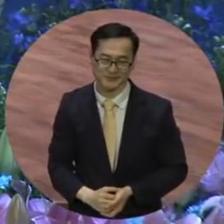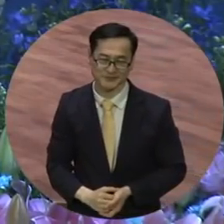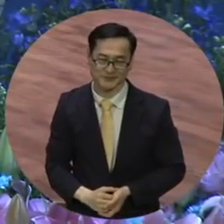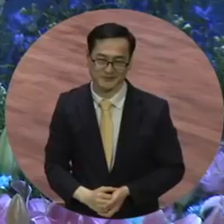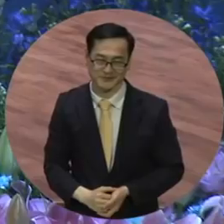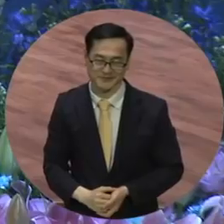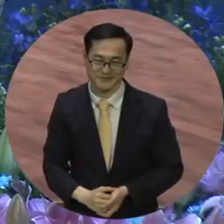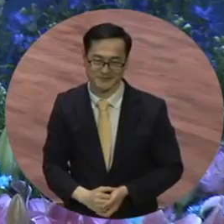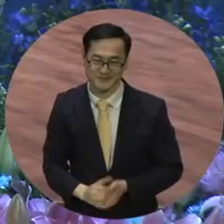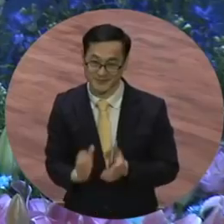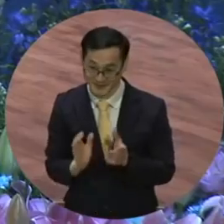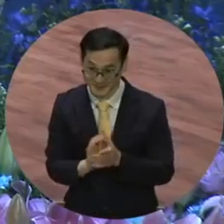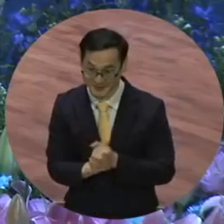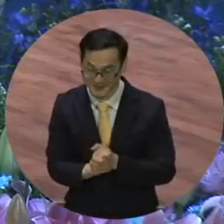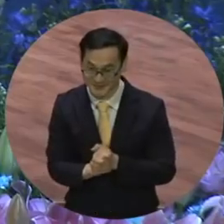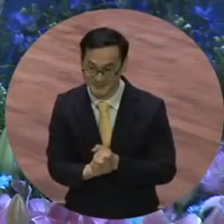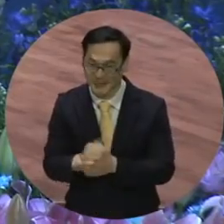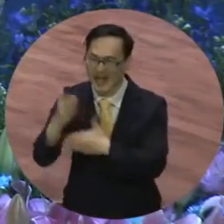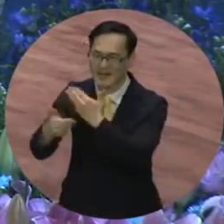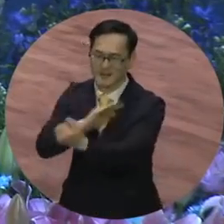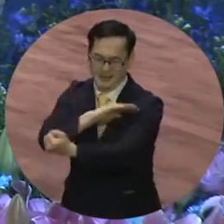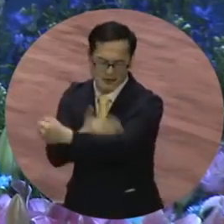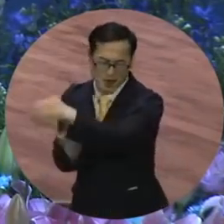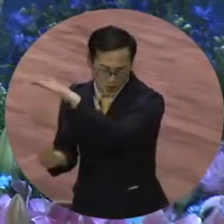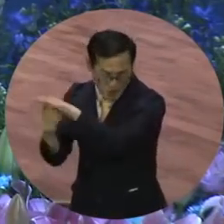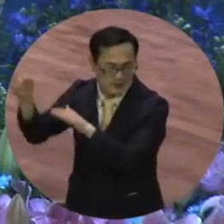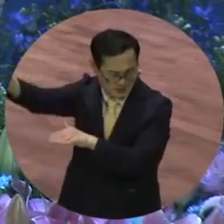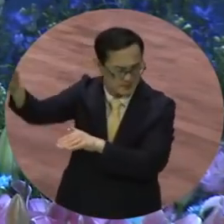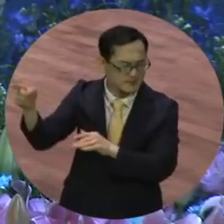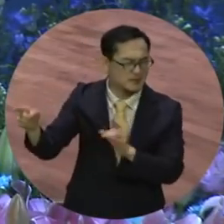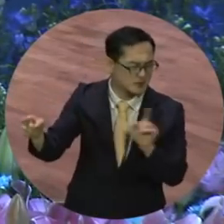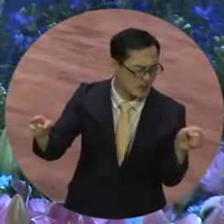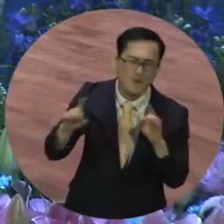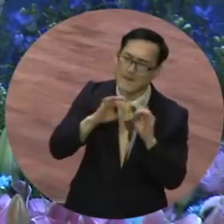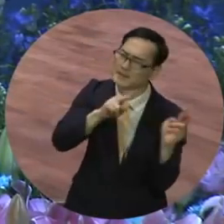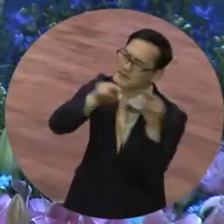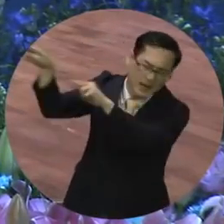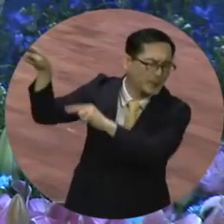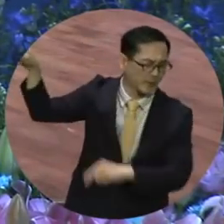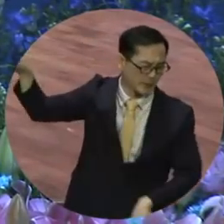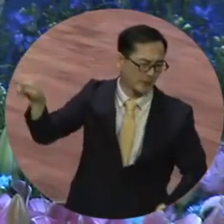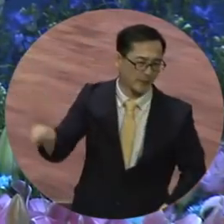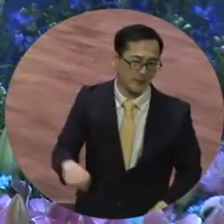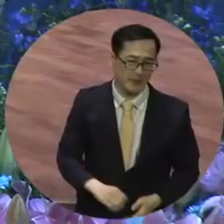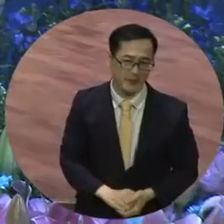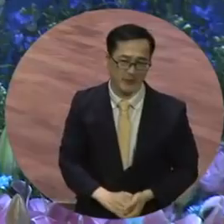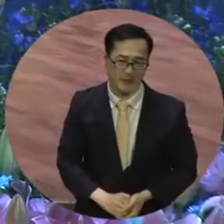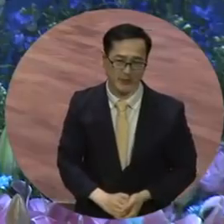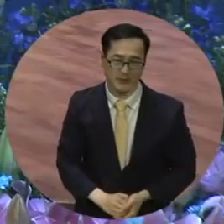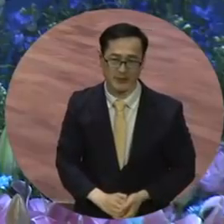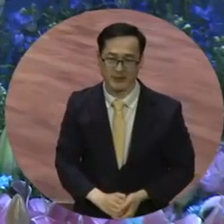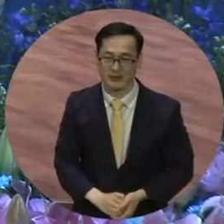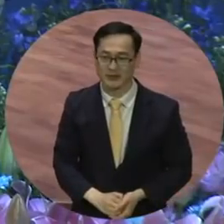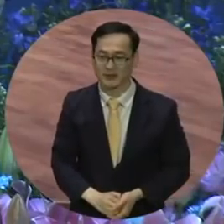아멘. 하나님의 전능하신 믿으세요. 하나님 앞에 말하세요. 줄 설교도 안